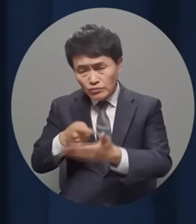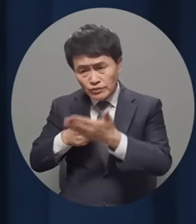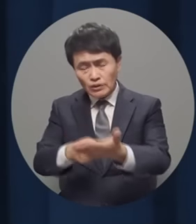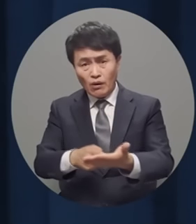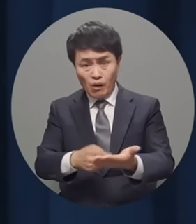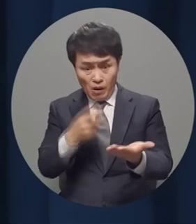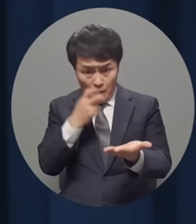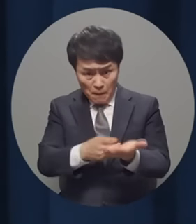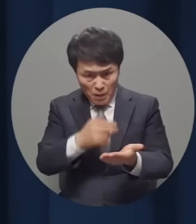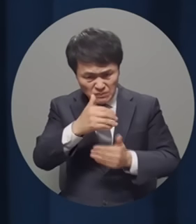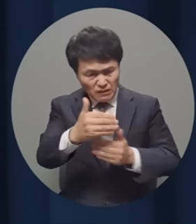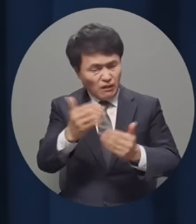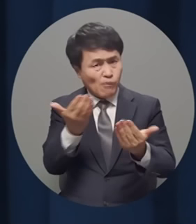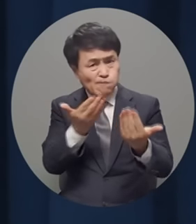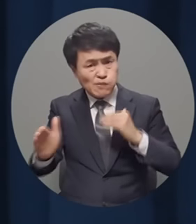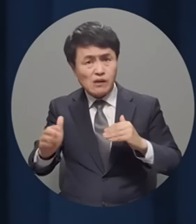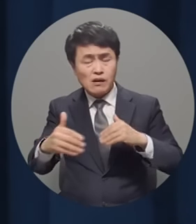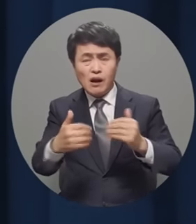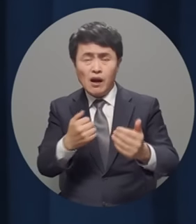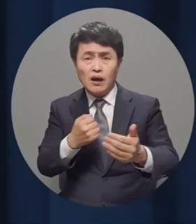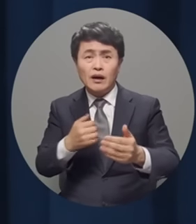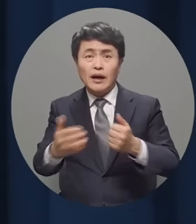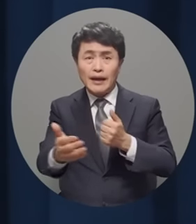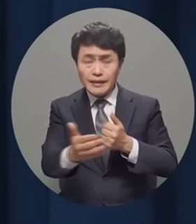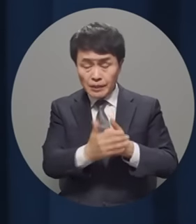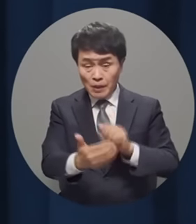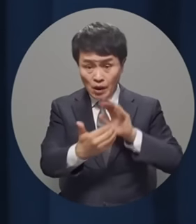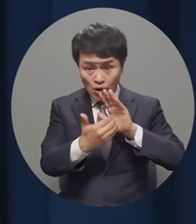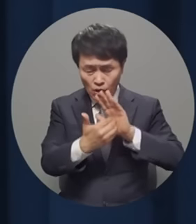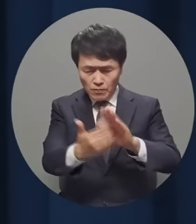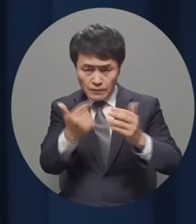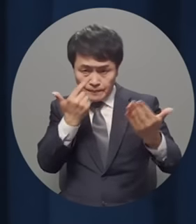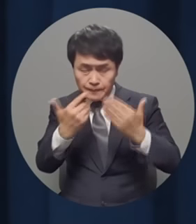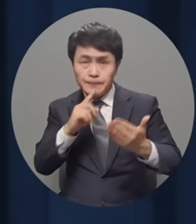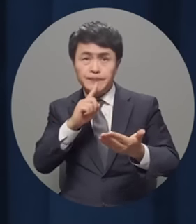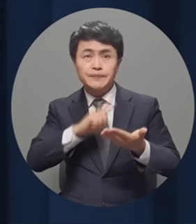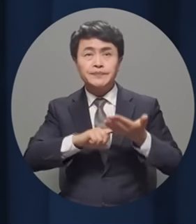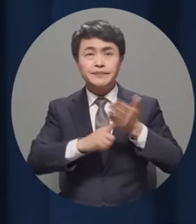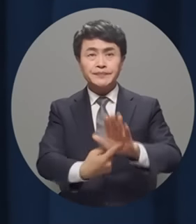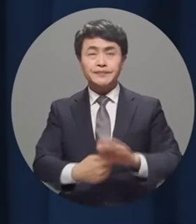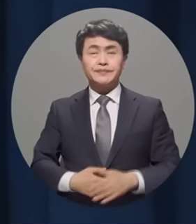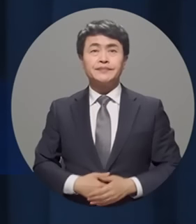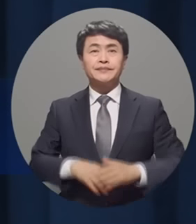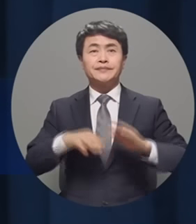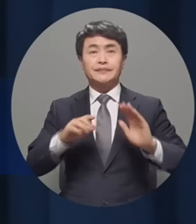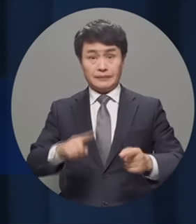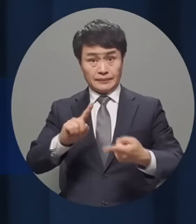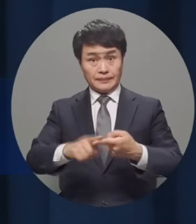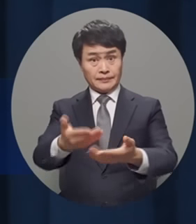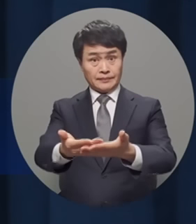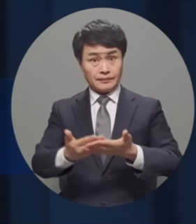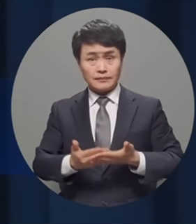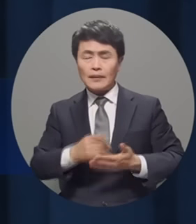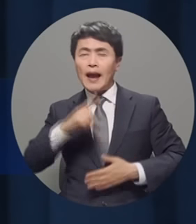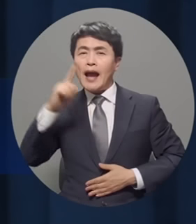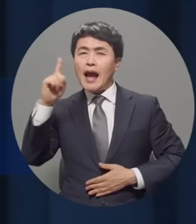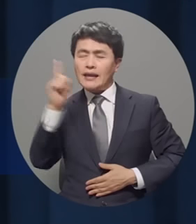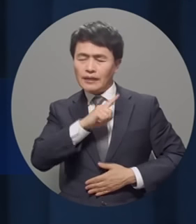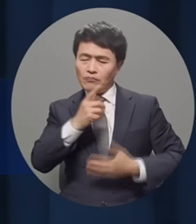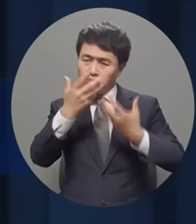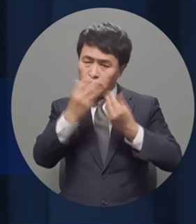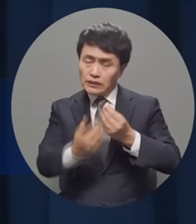절차에 어긋나는 입법 폭거라며 거부권 행사 방침을 분명히 하고 있습니다. 이걸 받아들이면 나쁜 선례를 남기는